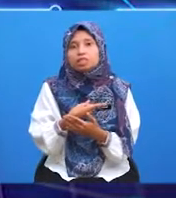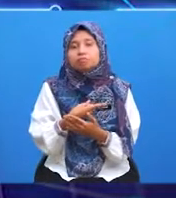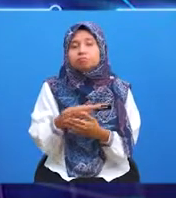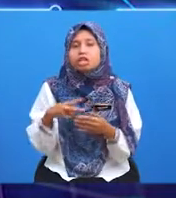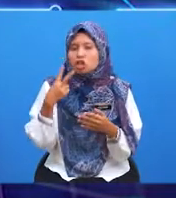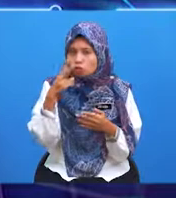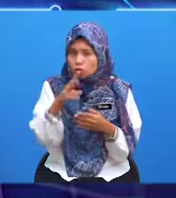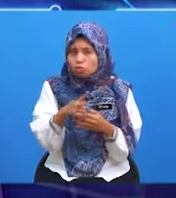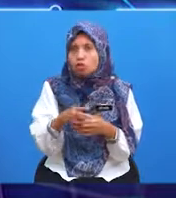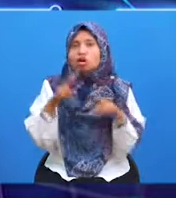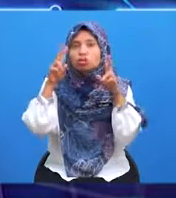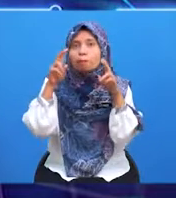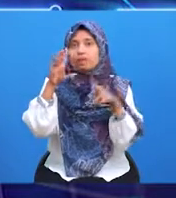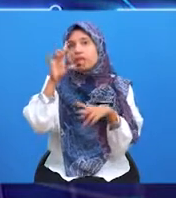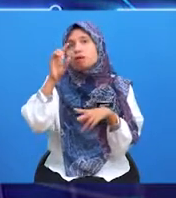telusuri subtopik